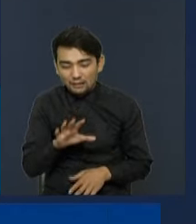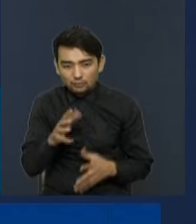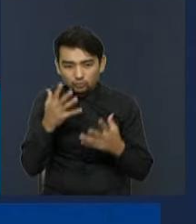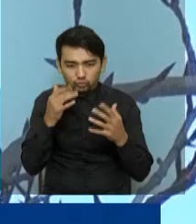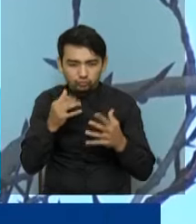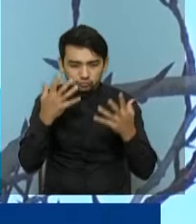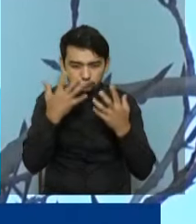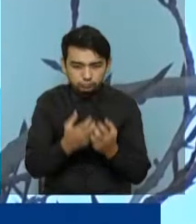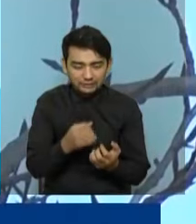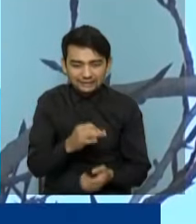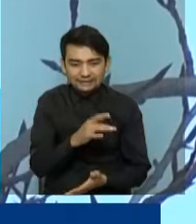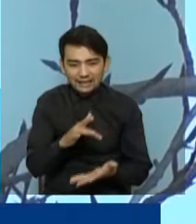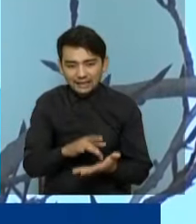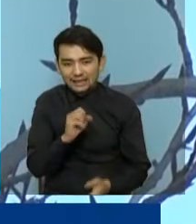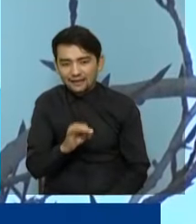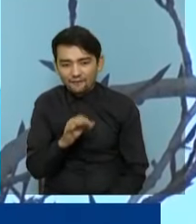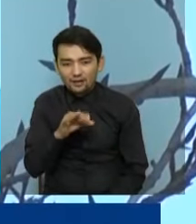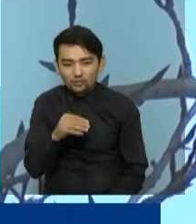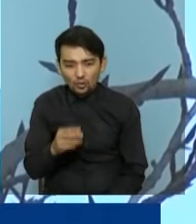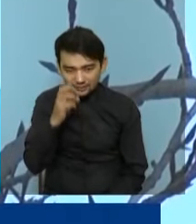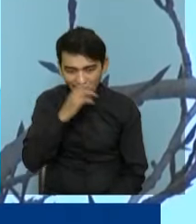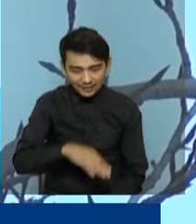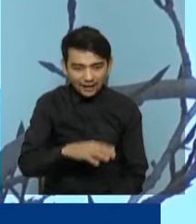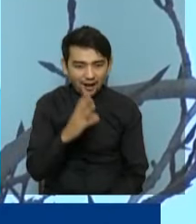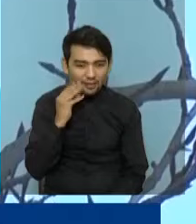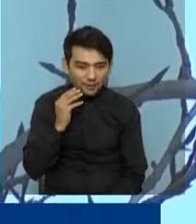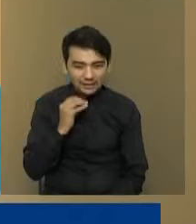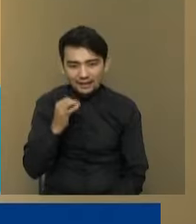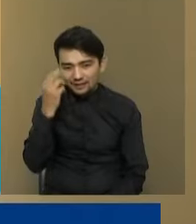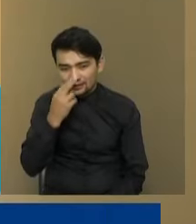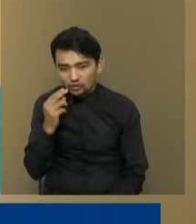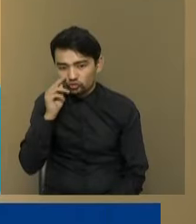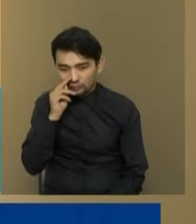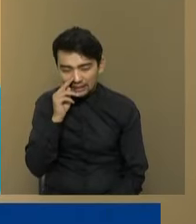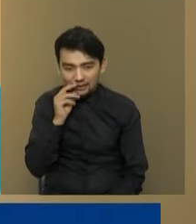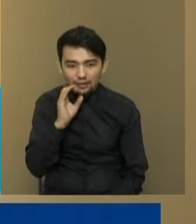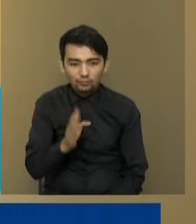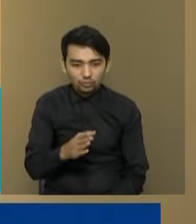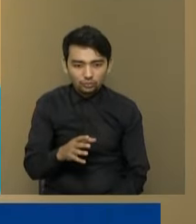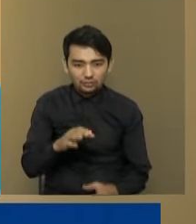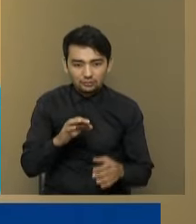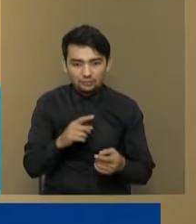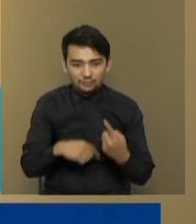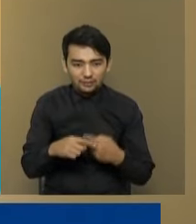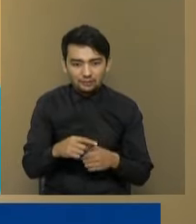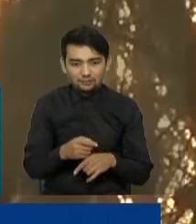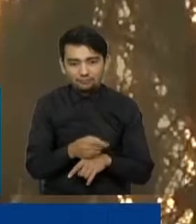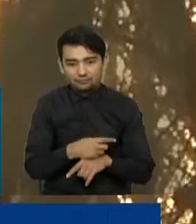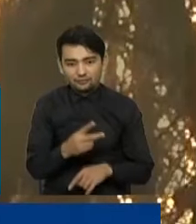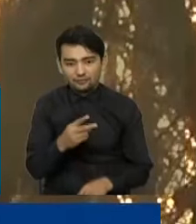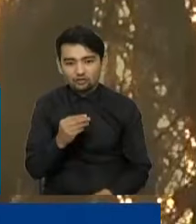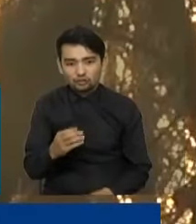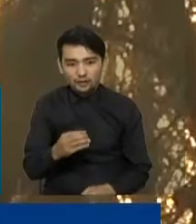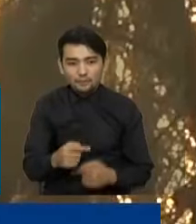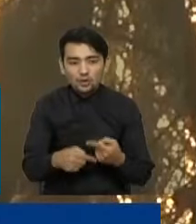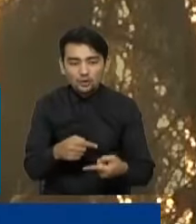мнению авторов, в центральных и восточных районах страны, в том числе Алматы, Астане и Шымкенте, будет разумно перевести время на 2 часа вперед